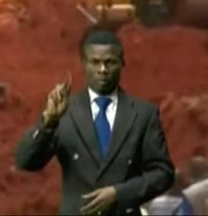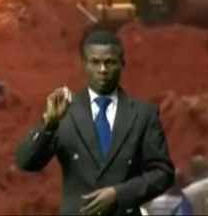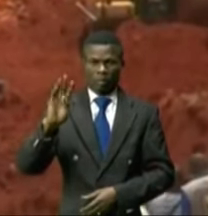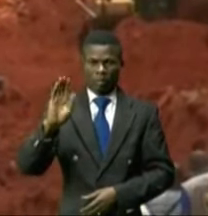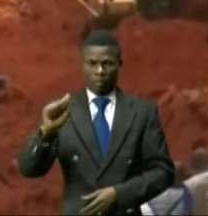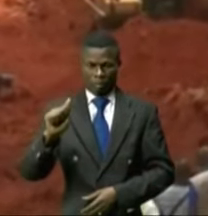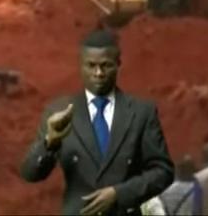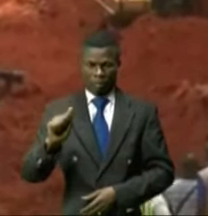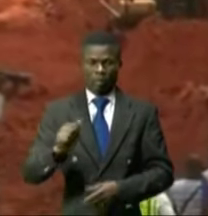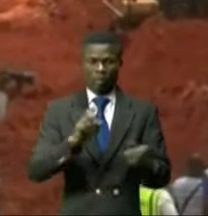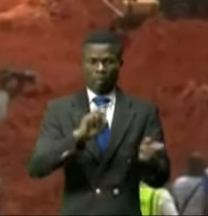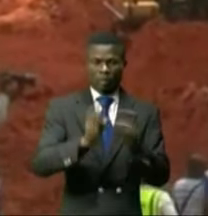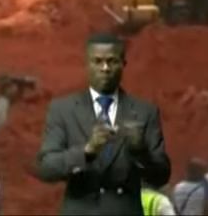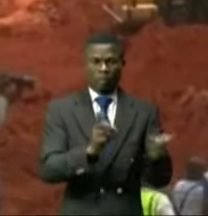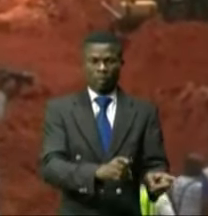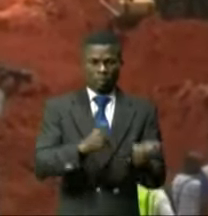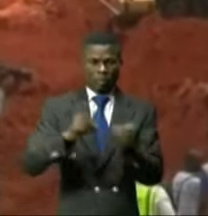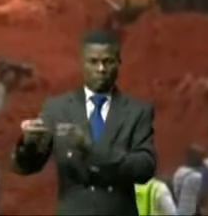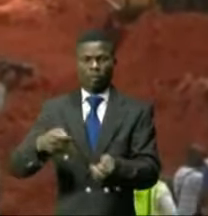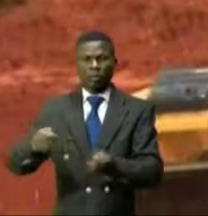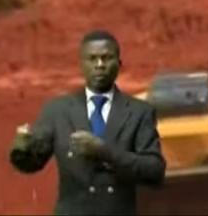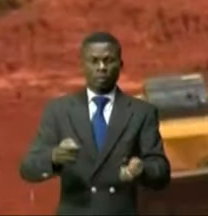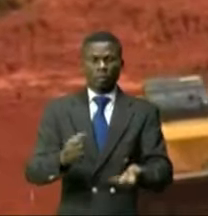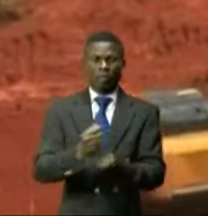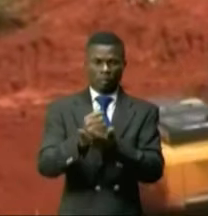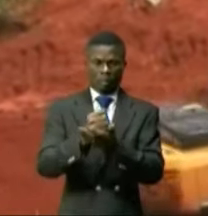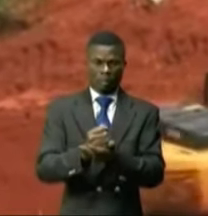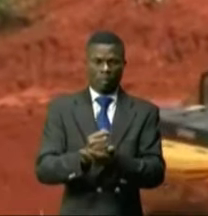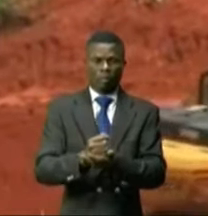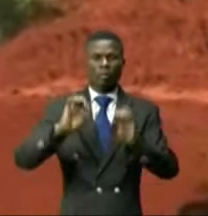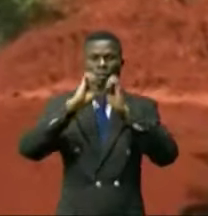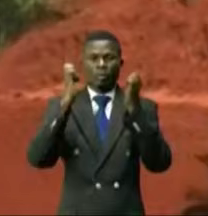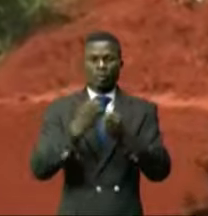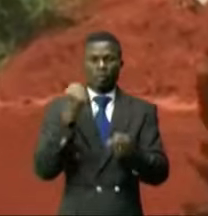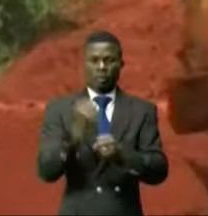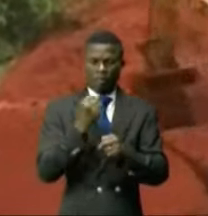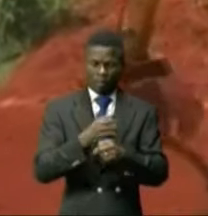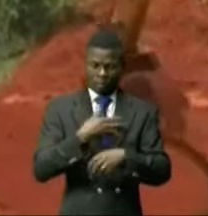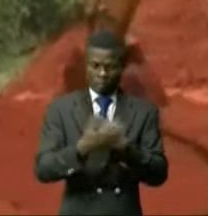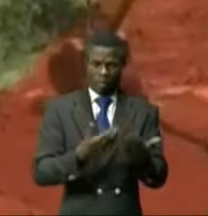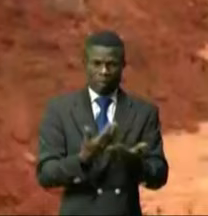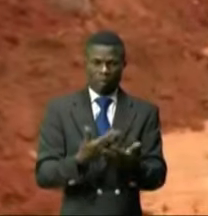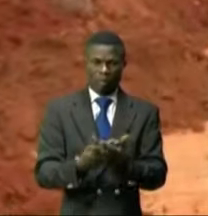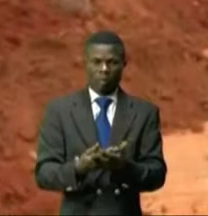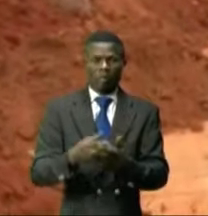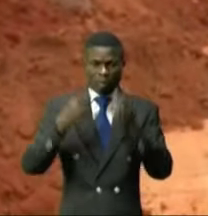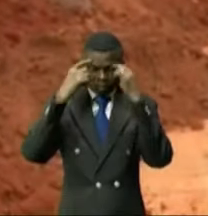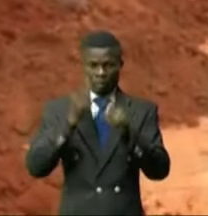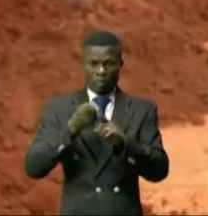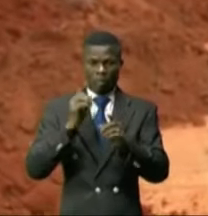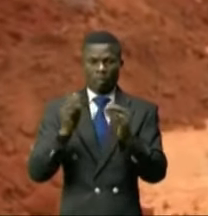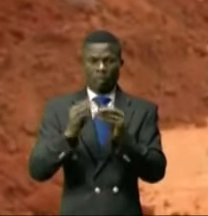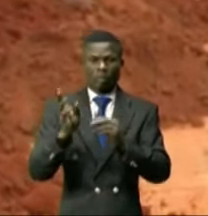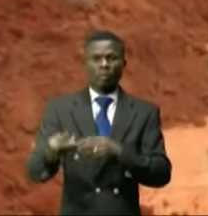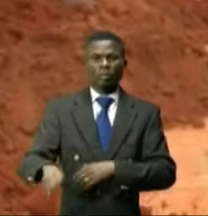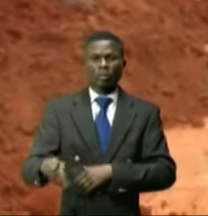C'est la délocalisation du marché qui est là pour permettre à ce que l'entreprise puisse faire l'avenue de l'Assemblée provinciale. Au niveau des cathédrales, les travaux